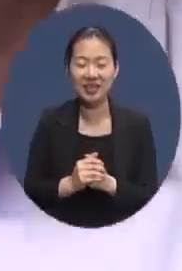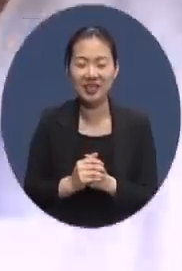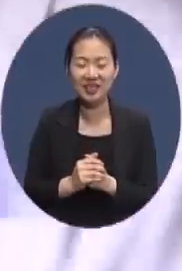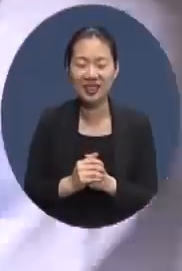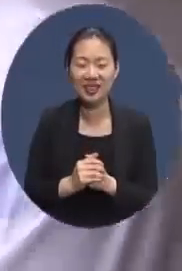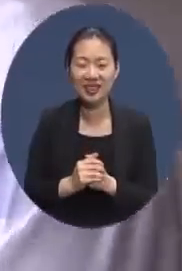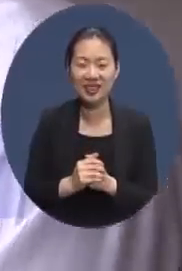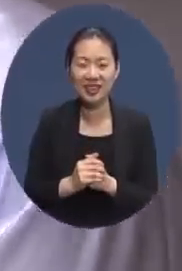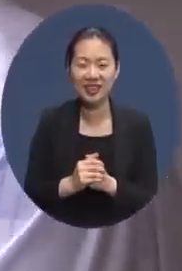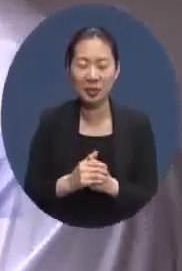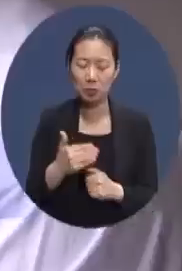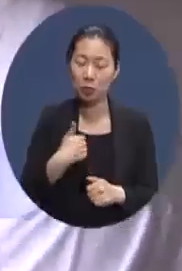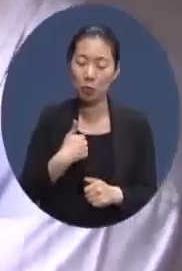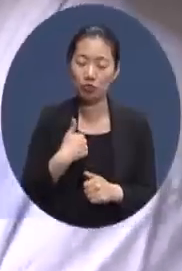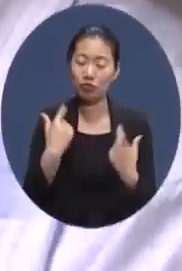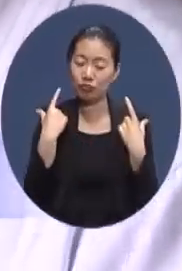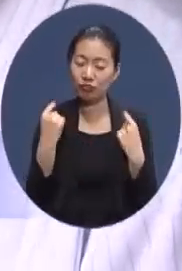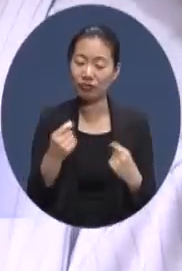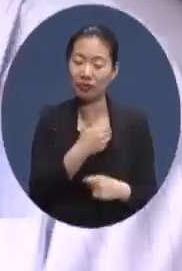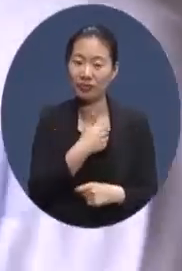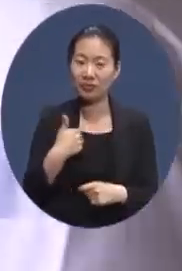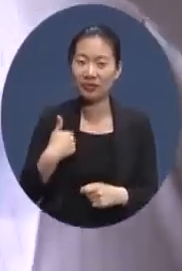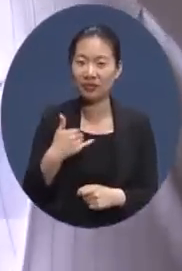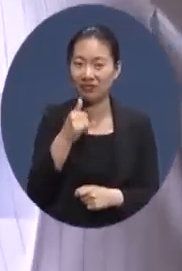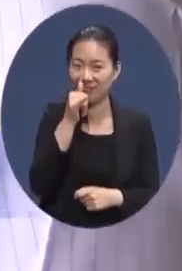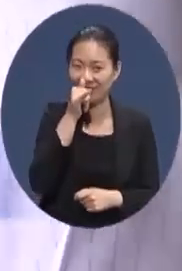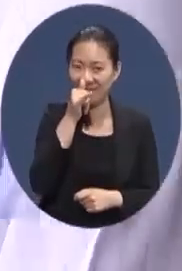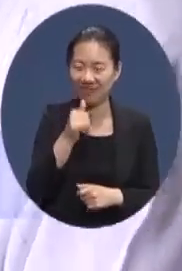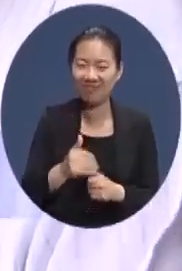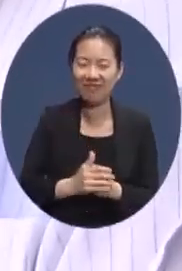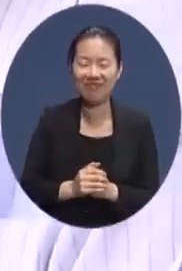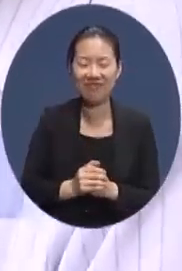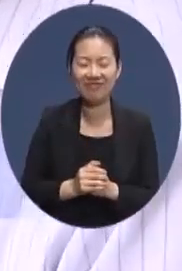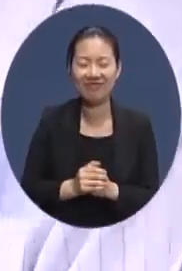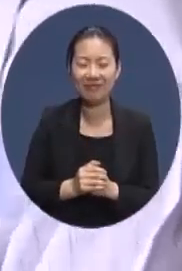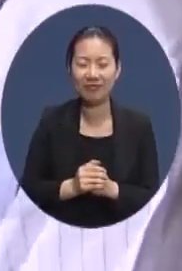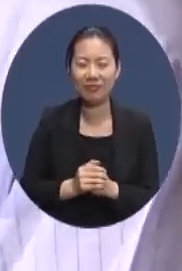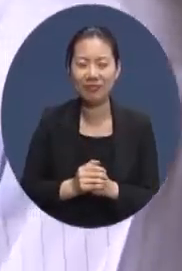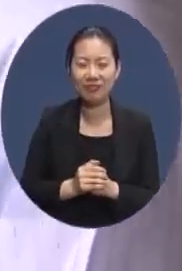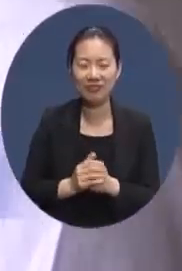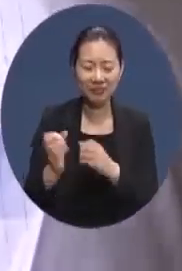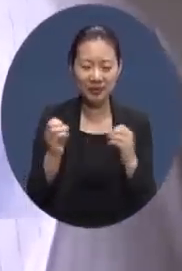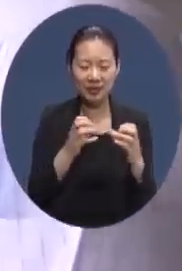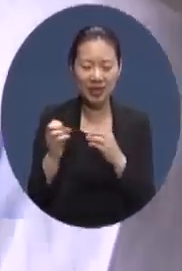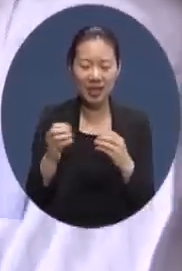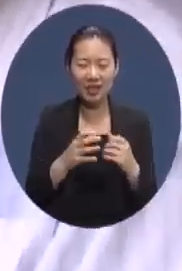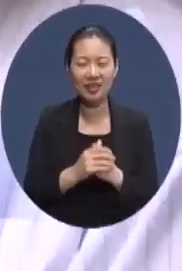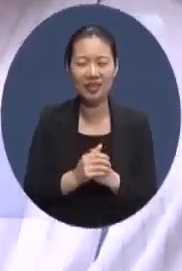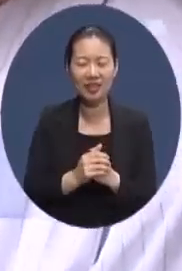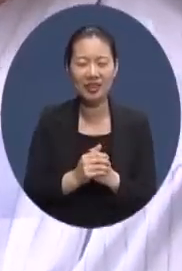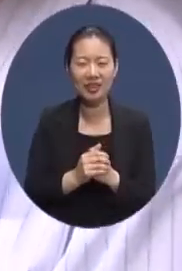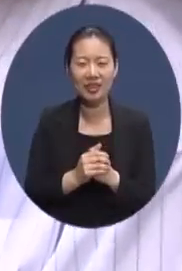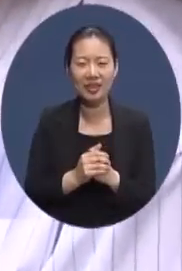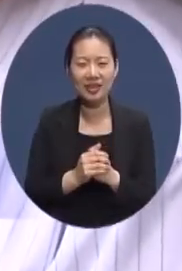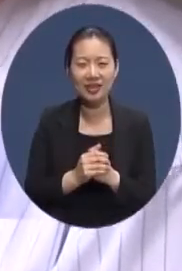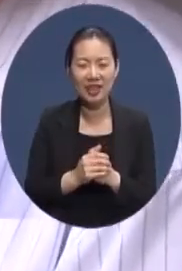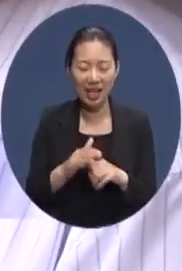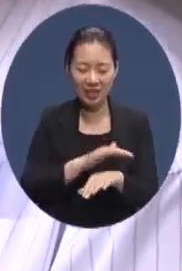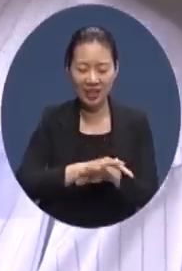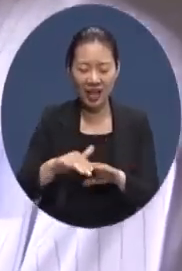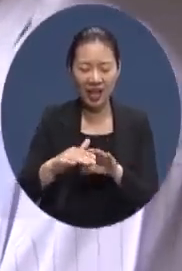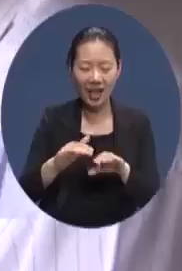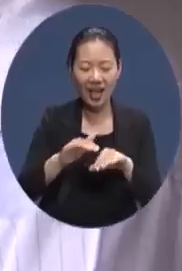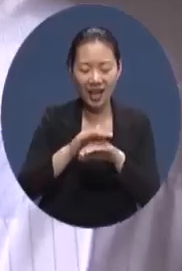대단히 저는 만족하고 있고요. 네. 왜냐하면 일단 얘기를 서로 잘 많은 부분들을 풀어서